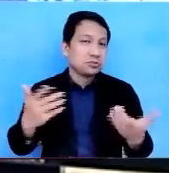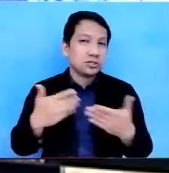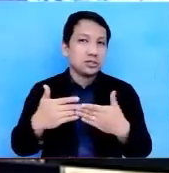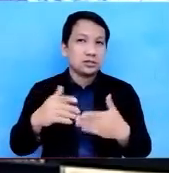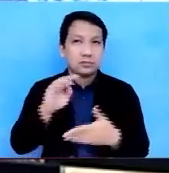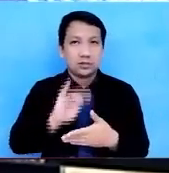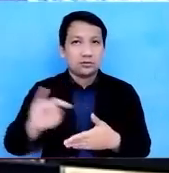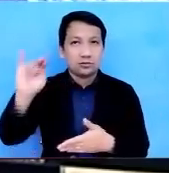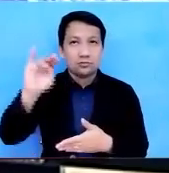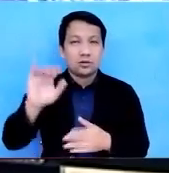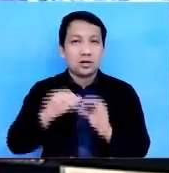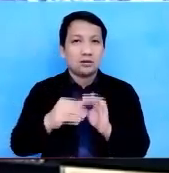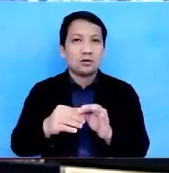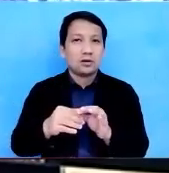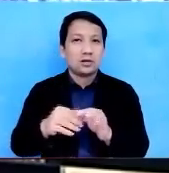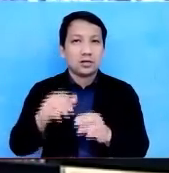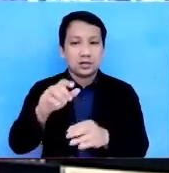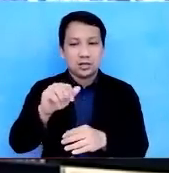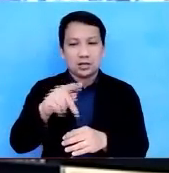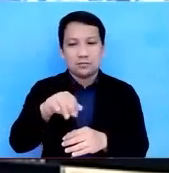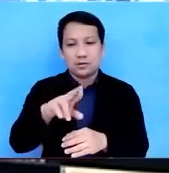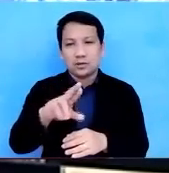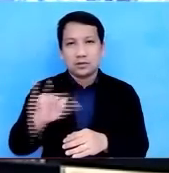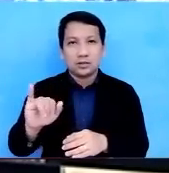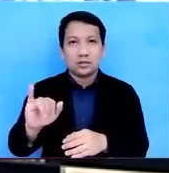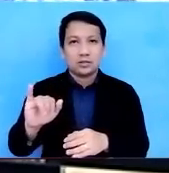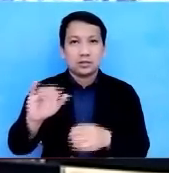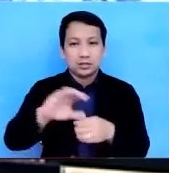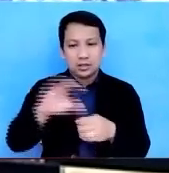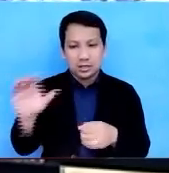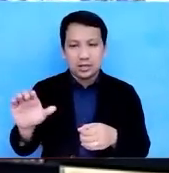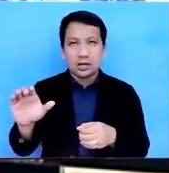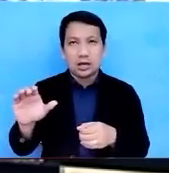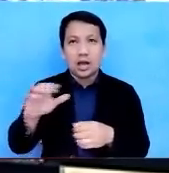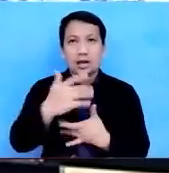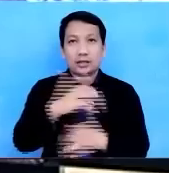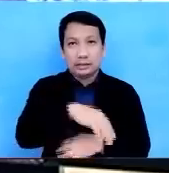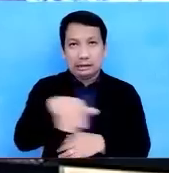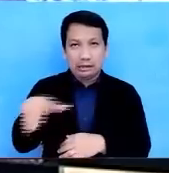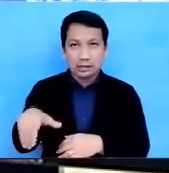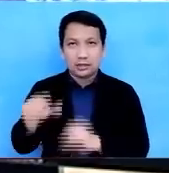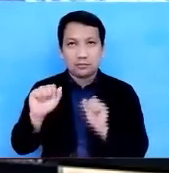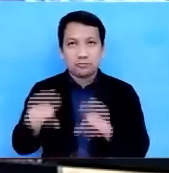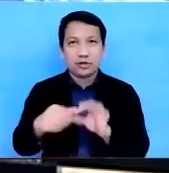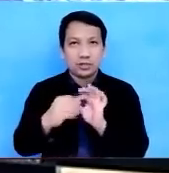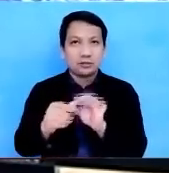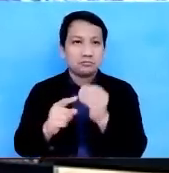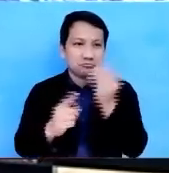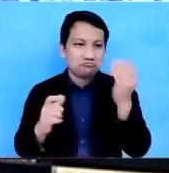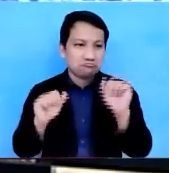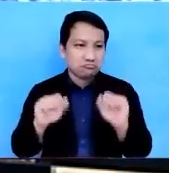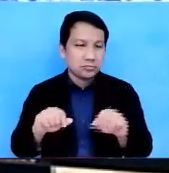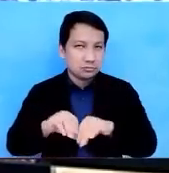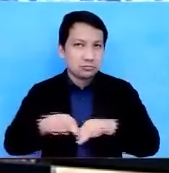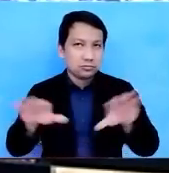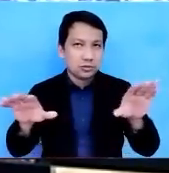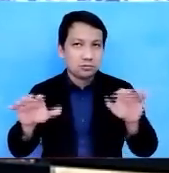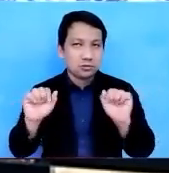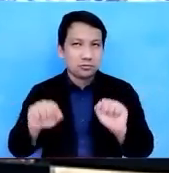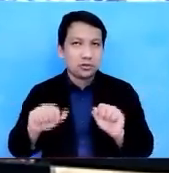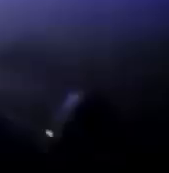Norte, Apari, or Apayao, and then Cagayan. May mga ilang areas na pwedeng maapektuhan pa rin itong bagyo.